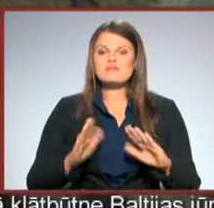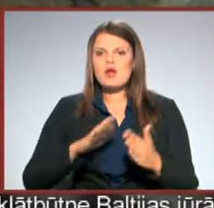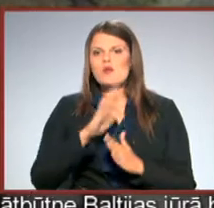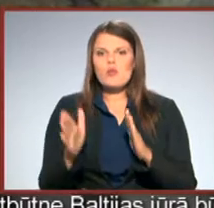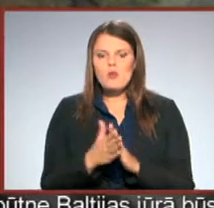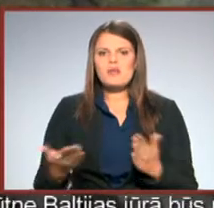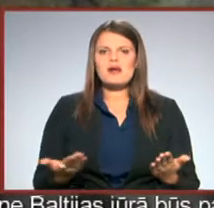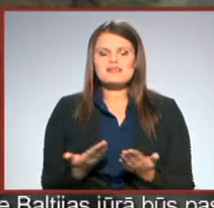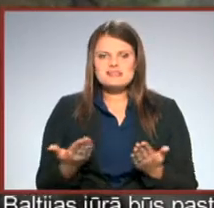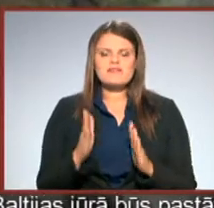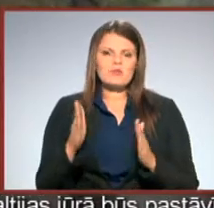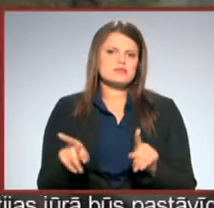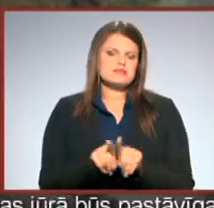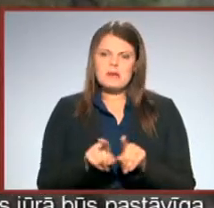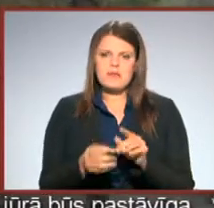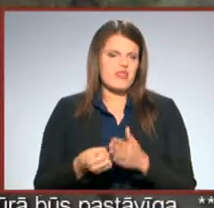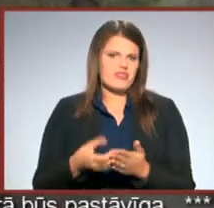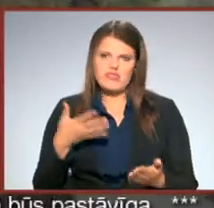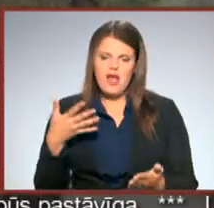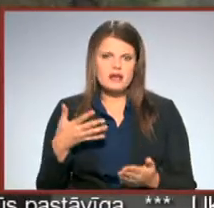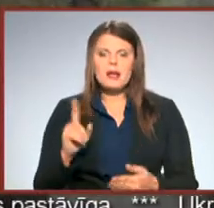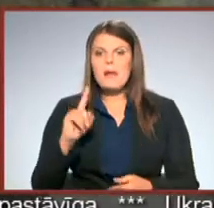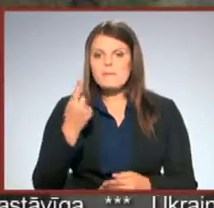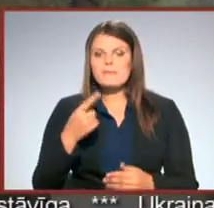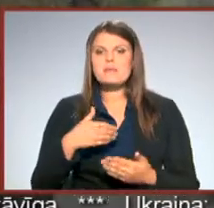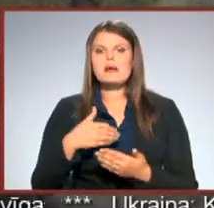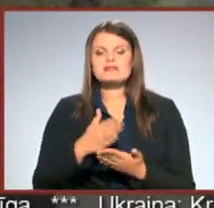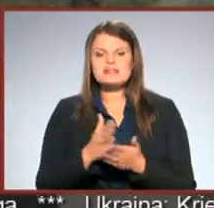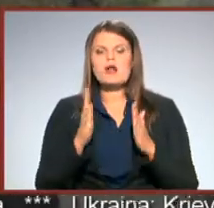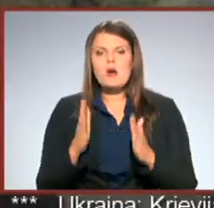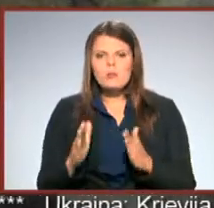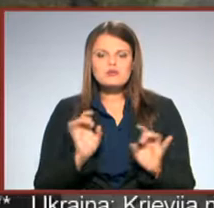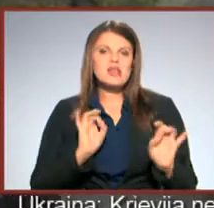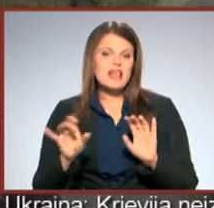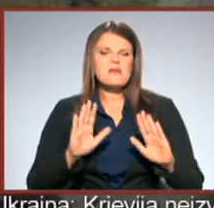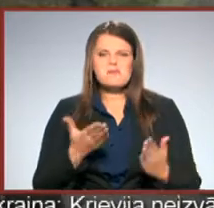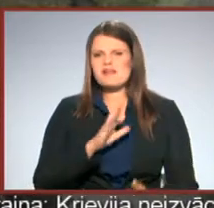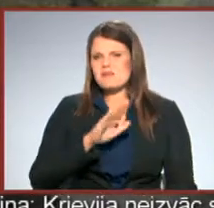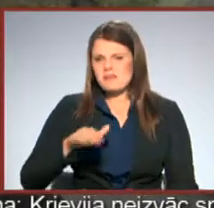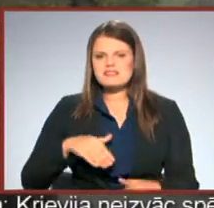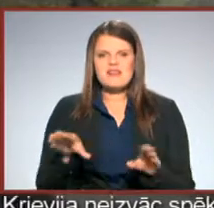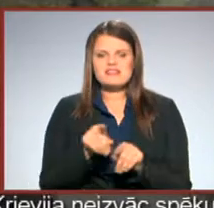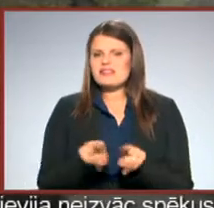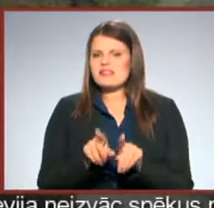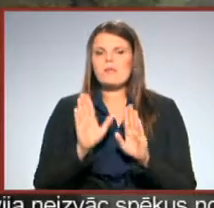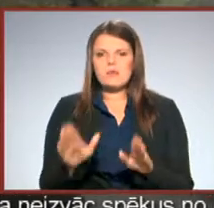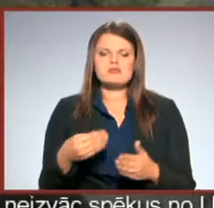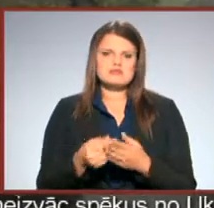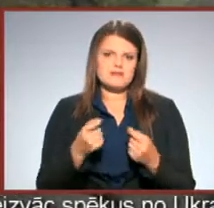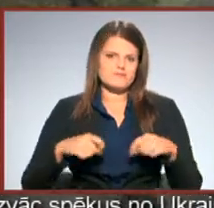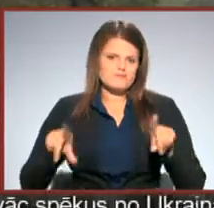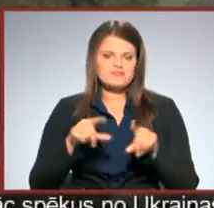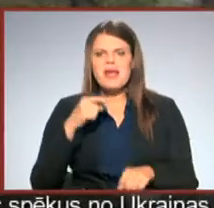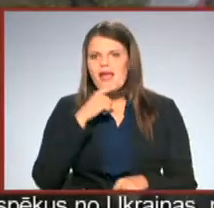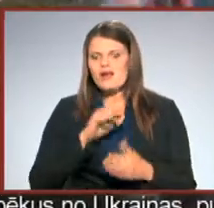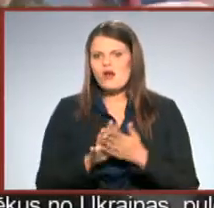dzīve uzņem apgrieziens un tas viss atspoguļojas. Pirmais etaps varbūt būs tāds reklamējošs, bet pēc tam viss vienalga aizies pa vecam, jo